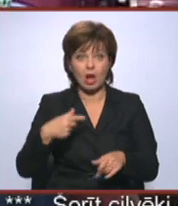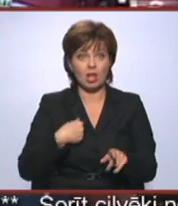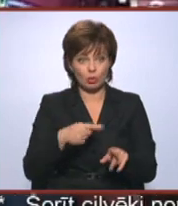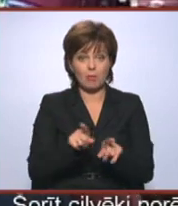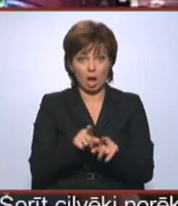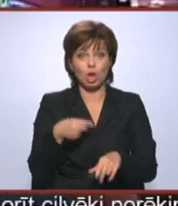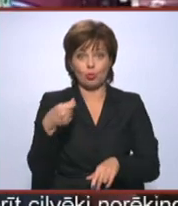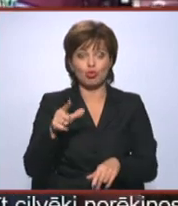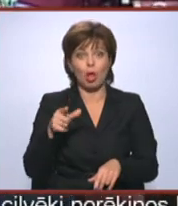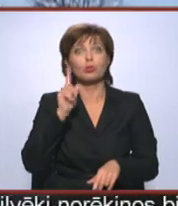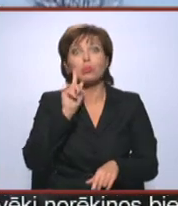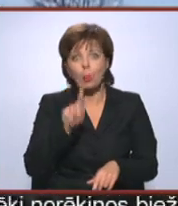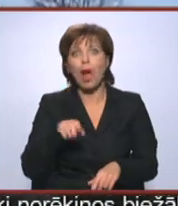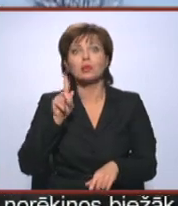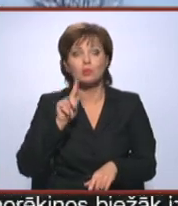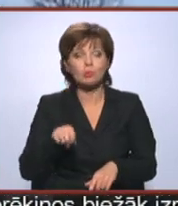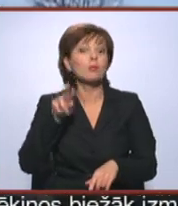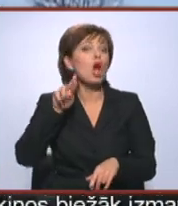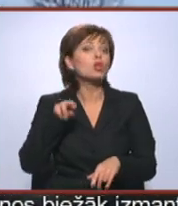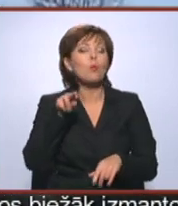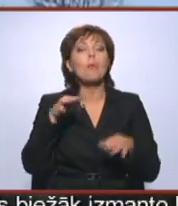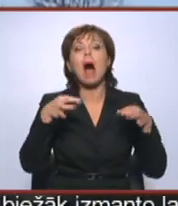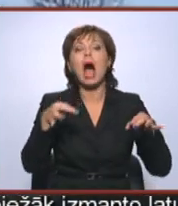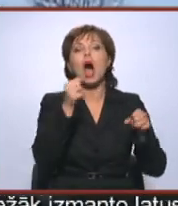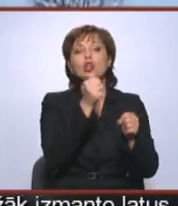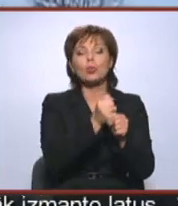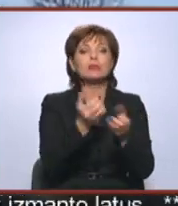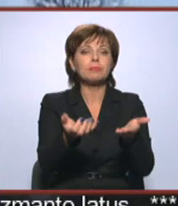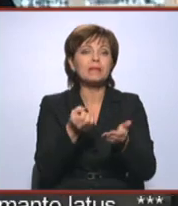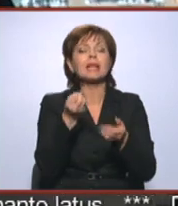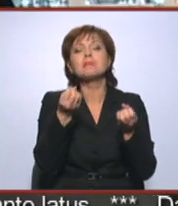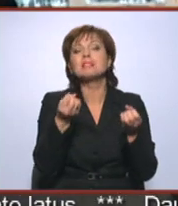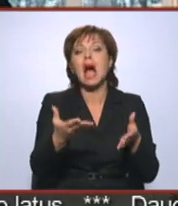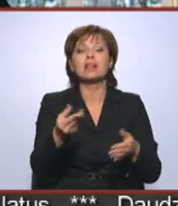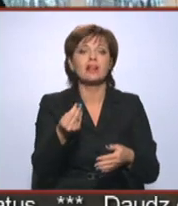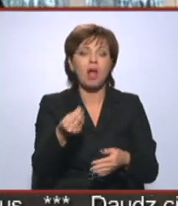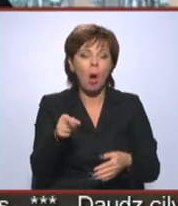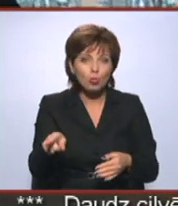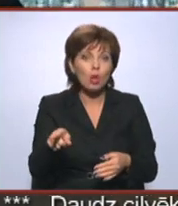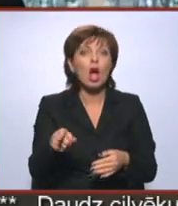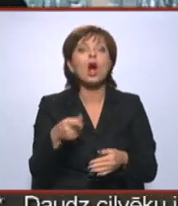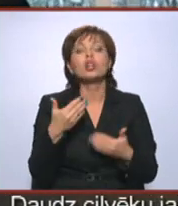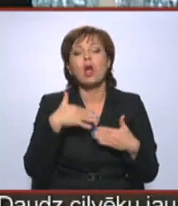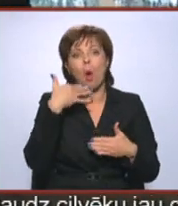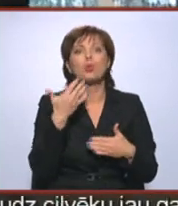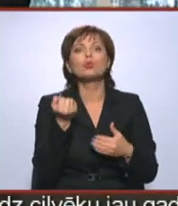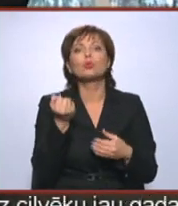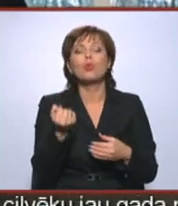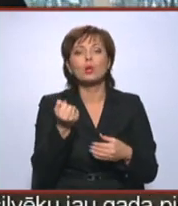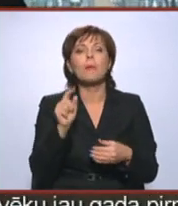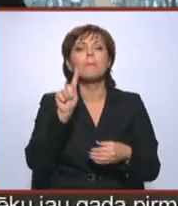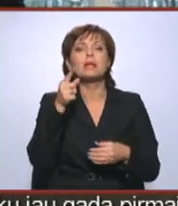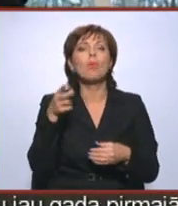jums Latvijas? Jā, protams, jā. Dobeles autoostā pieņem tikai skaidru naudu un daudz šeit arī turē rokās pirmos